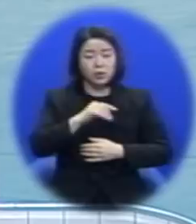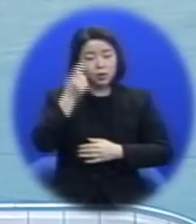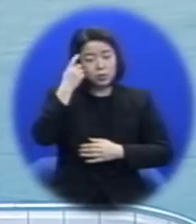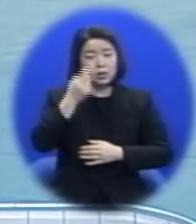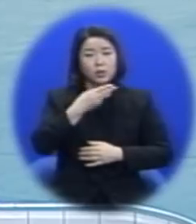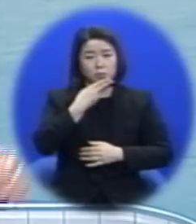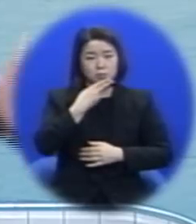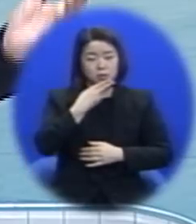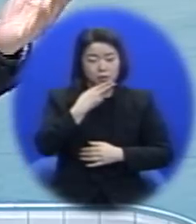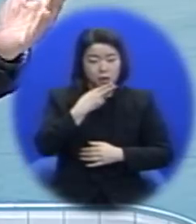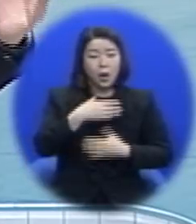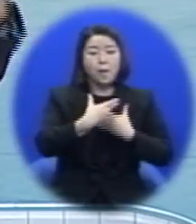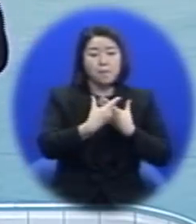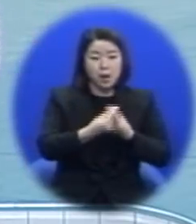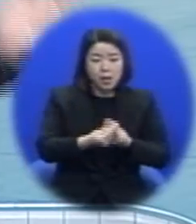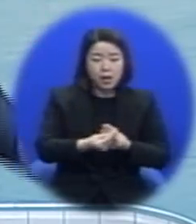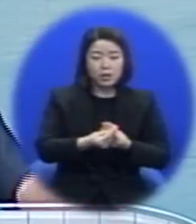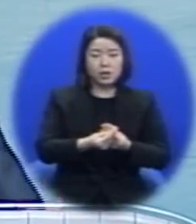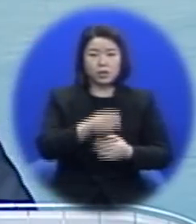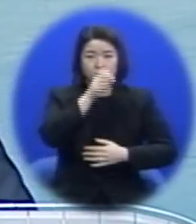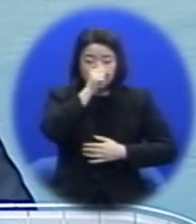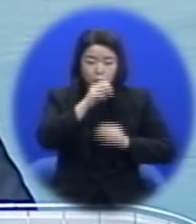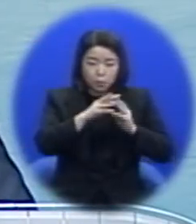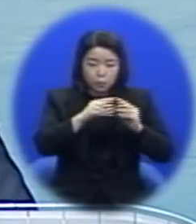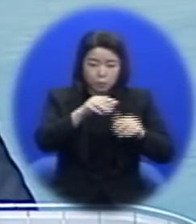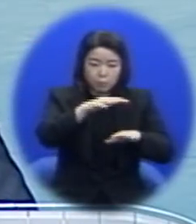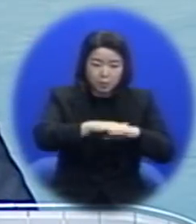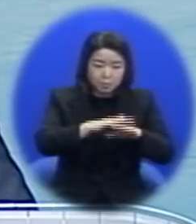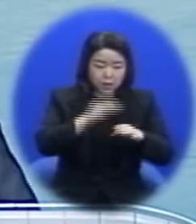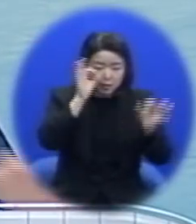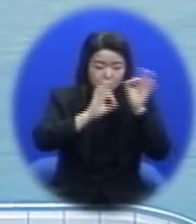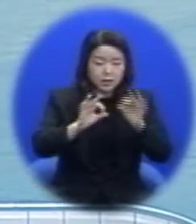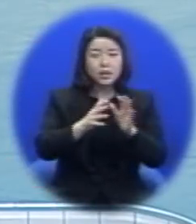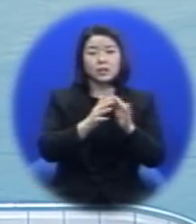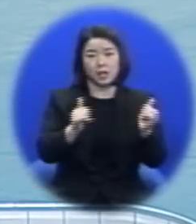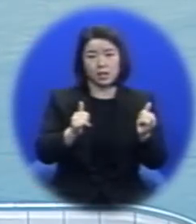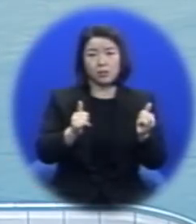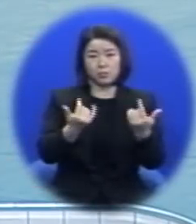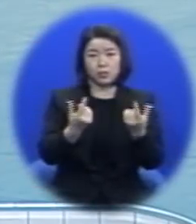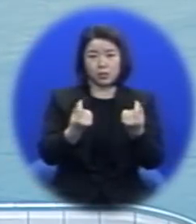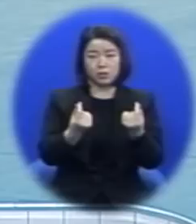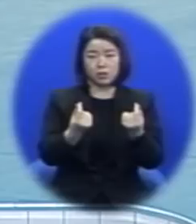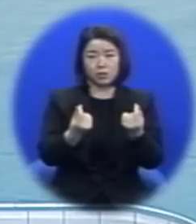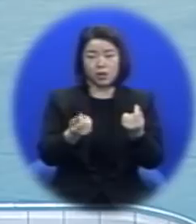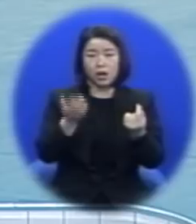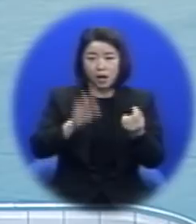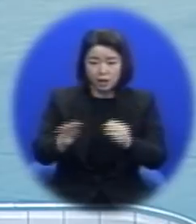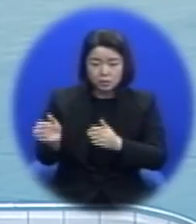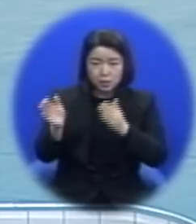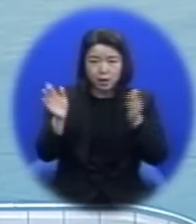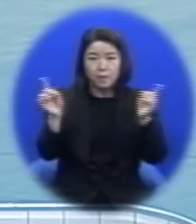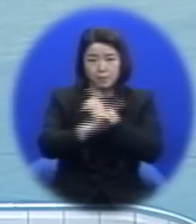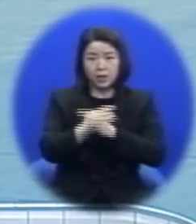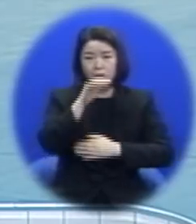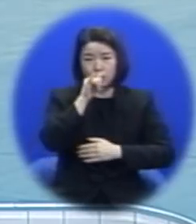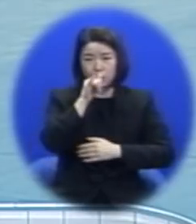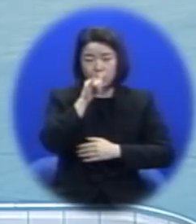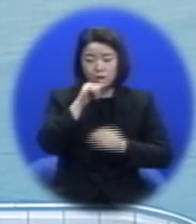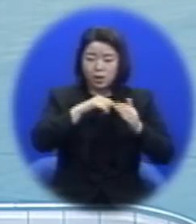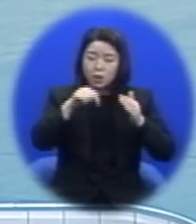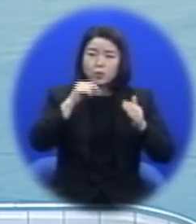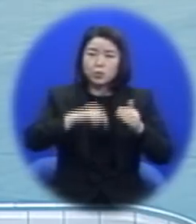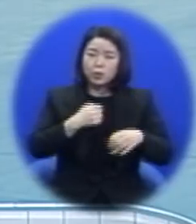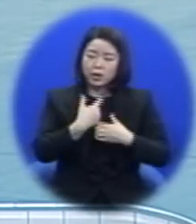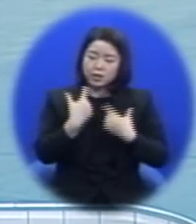자였어요. 근데 지금은 완전히 바뀌어버렸어요. 그러면서도 제 속에는 여전히 편안한 게